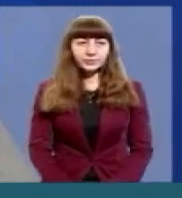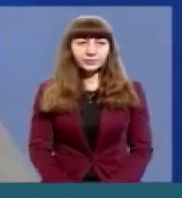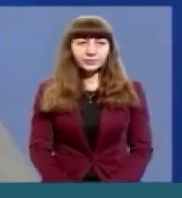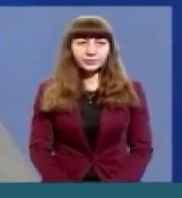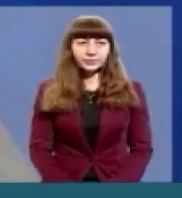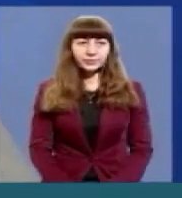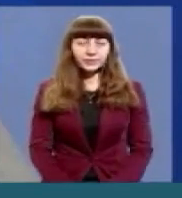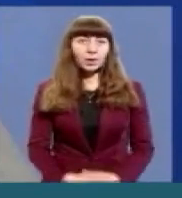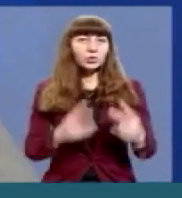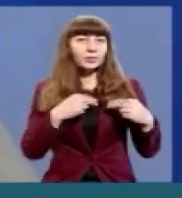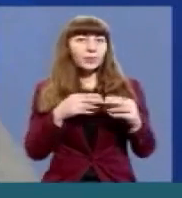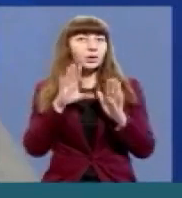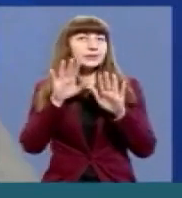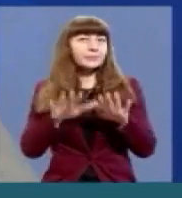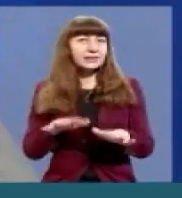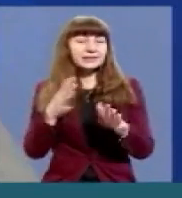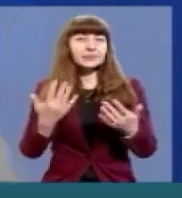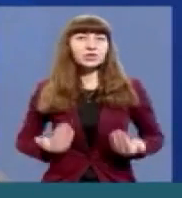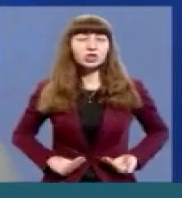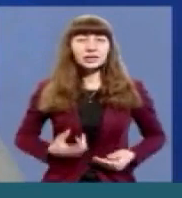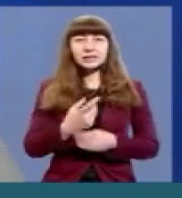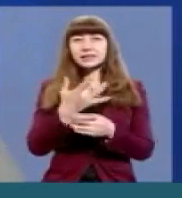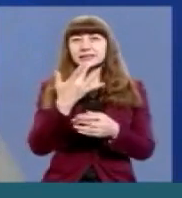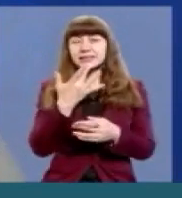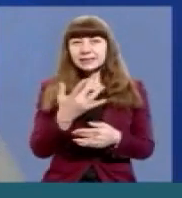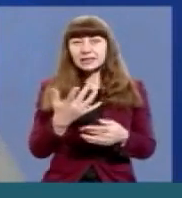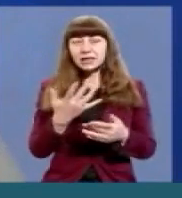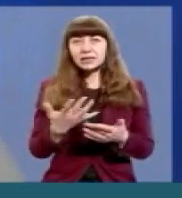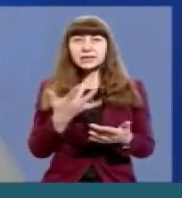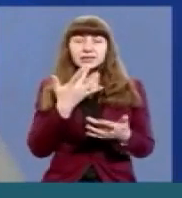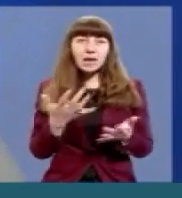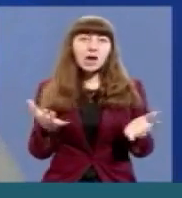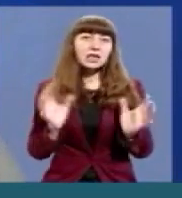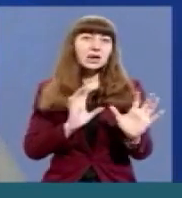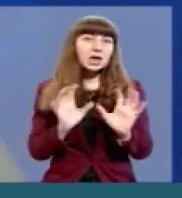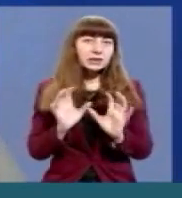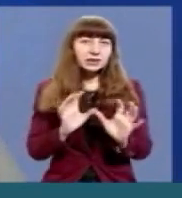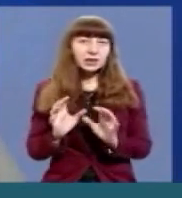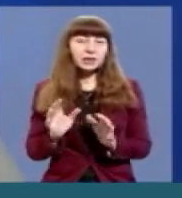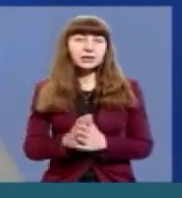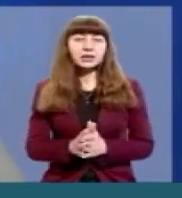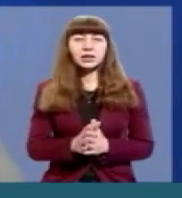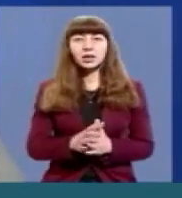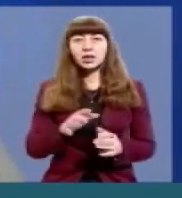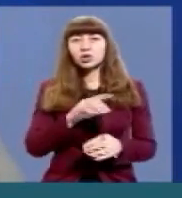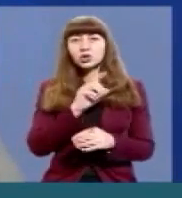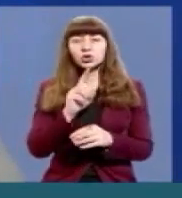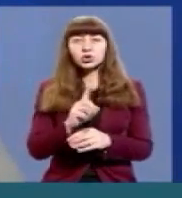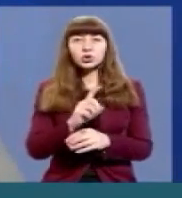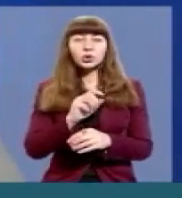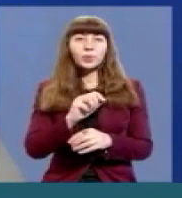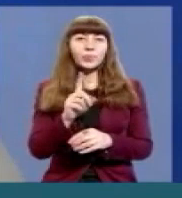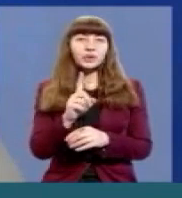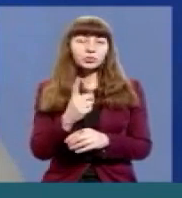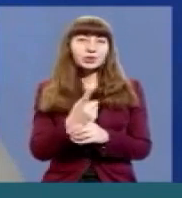істейтін боламыз. Бұл шаралар ақбөкеннің көбеюін сақтауға, браконьерлік фактілердің алдын алуға және қорғау іс-шараларын күшейту